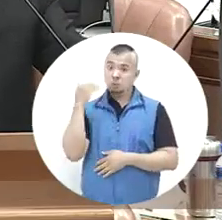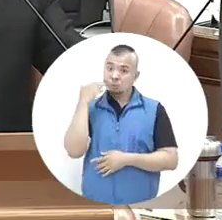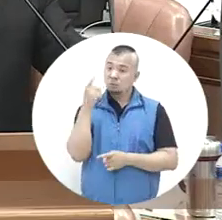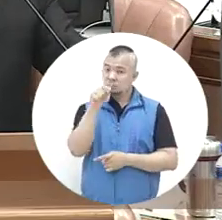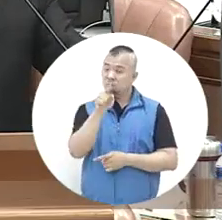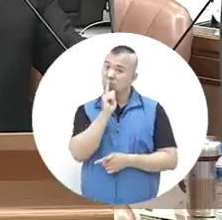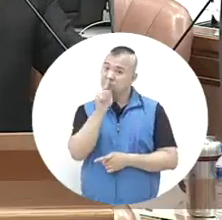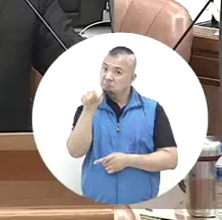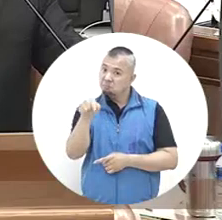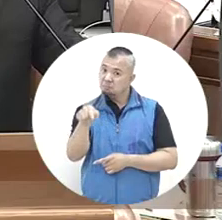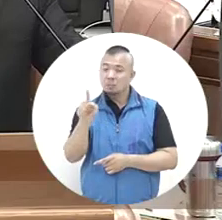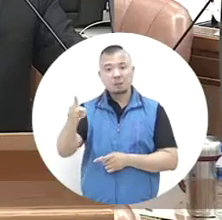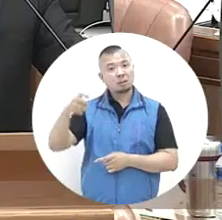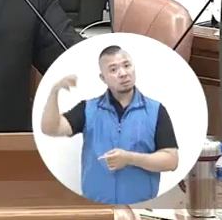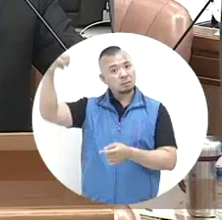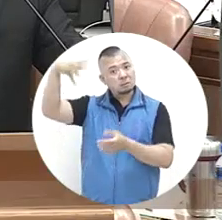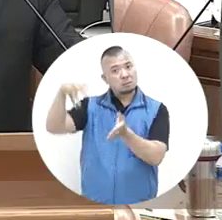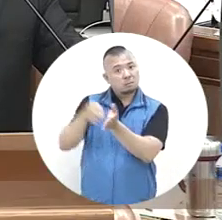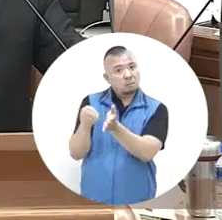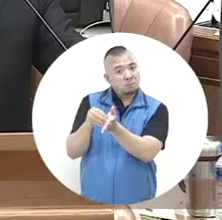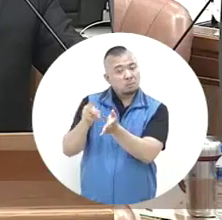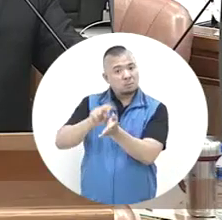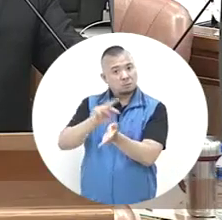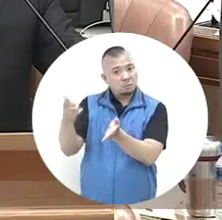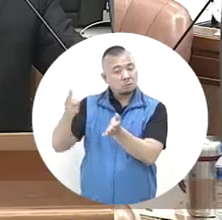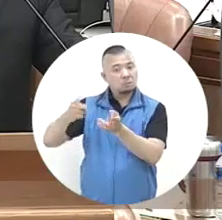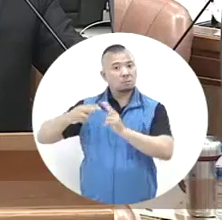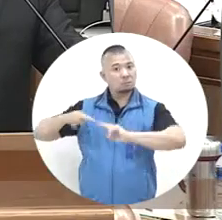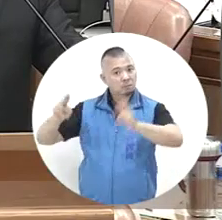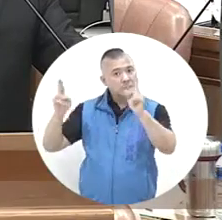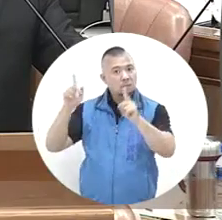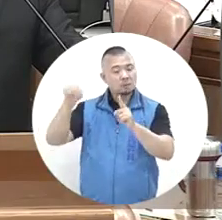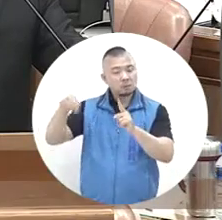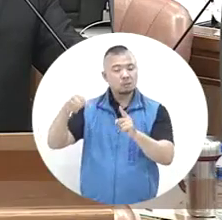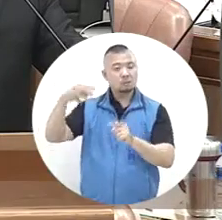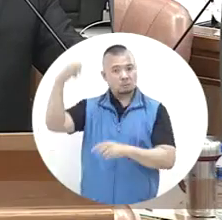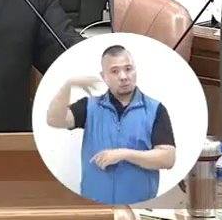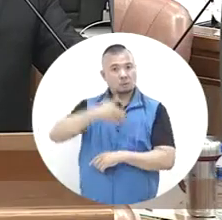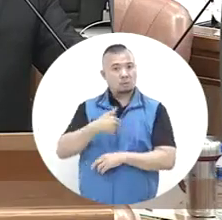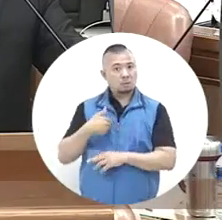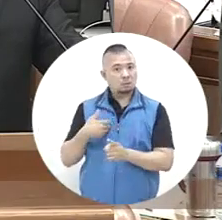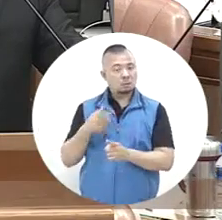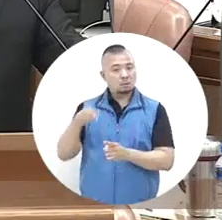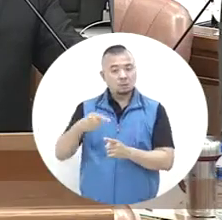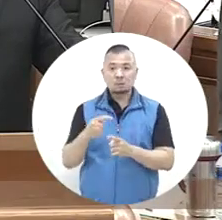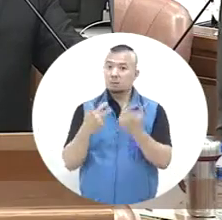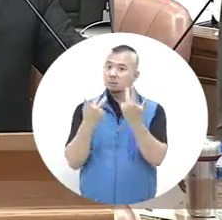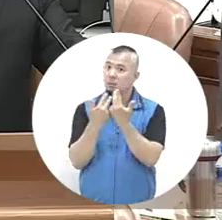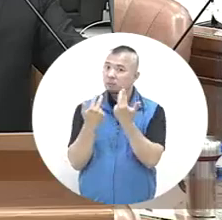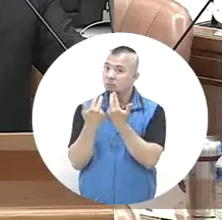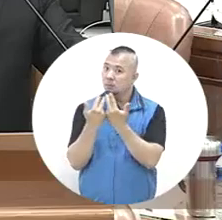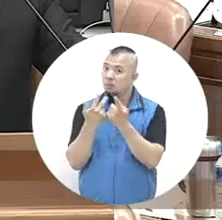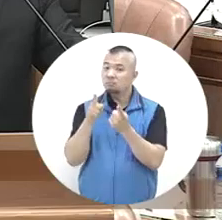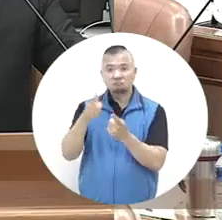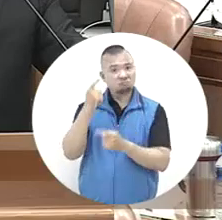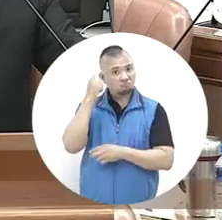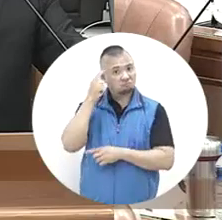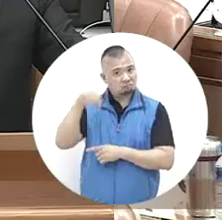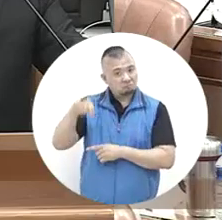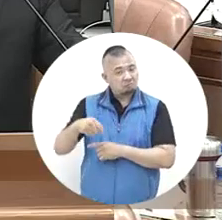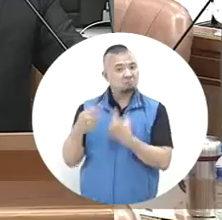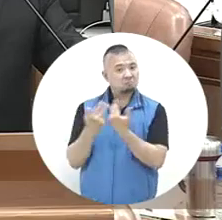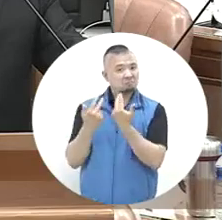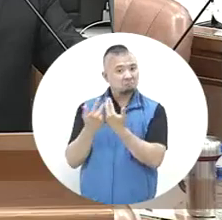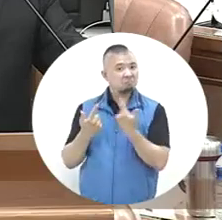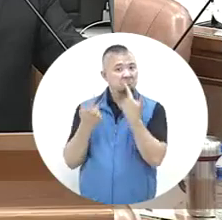话，太阳光电基本上就是所谓的太阳能。太阳能在我们新北，你认为适合发展